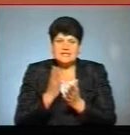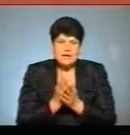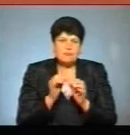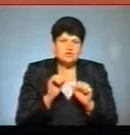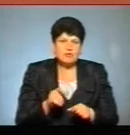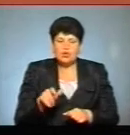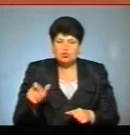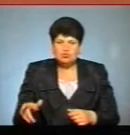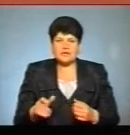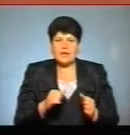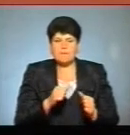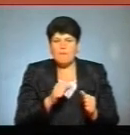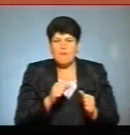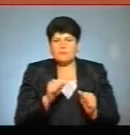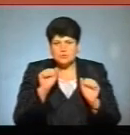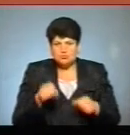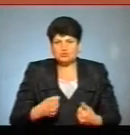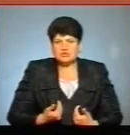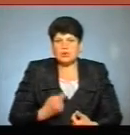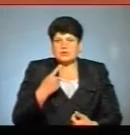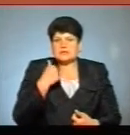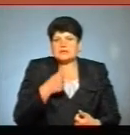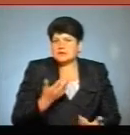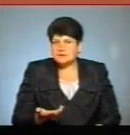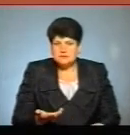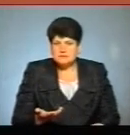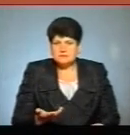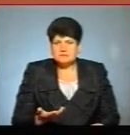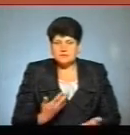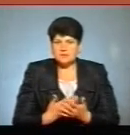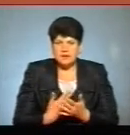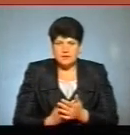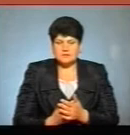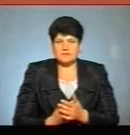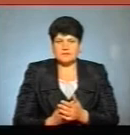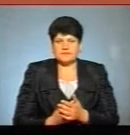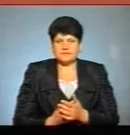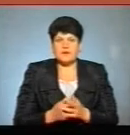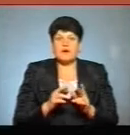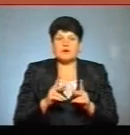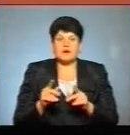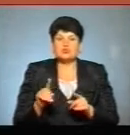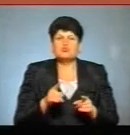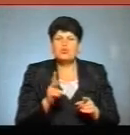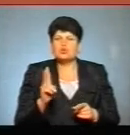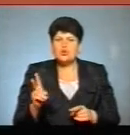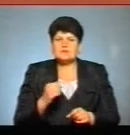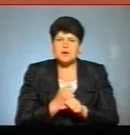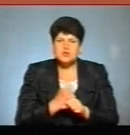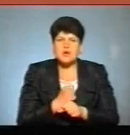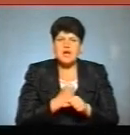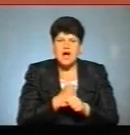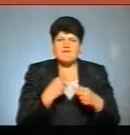люди, які протягнуть рік, але вони, ну, як мінімум, вибачте, ну як? А чому хтось працює? Чому кава